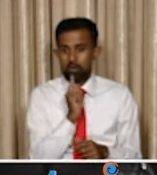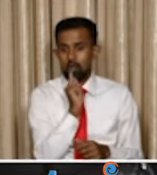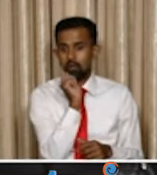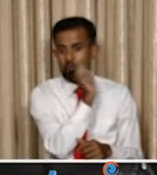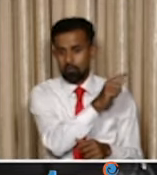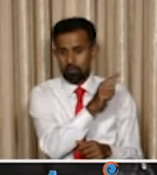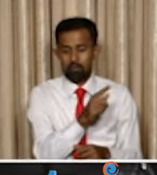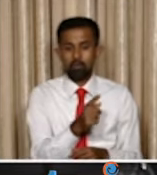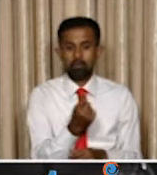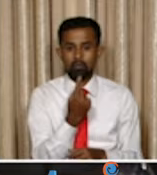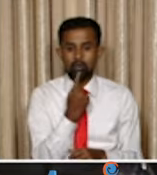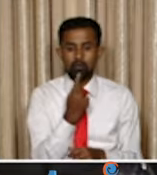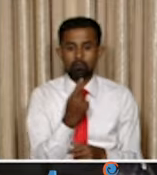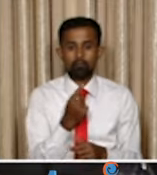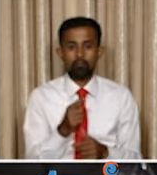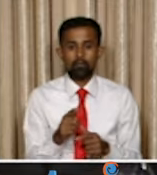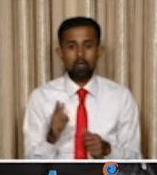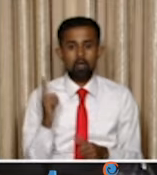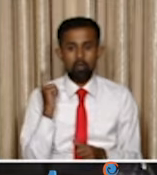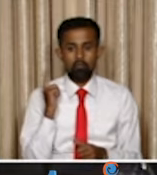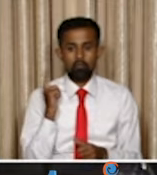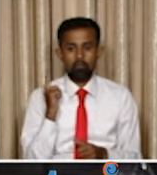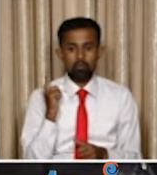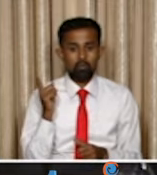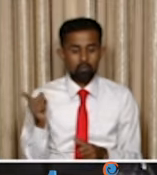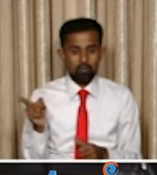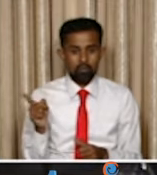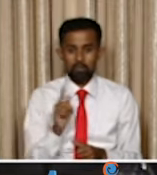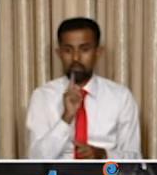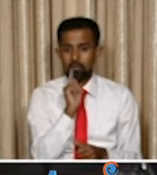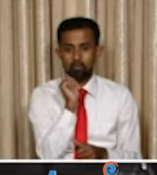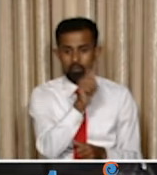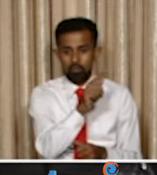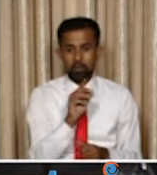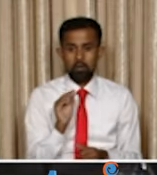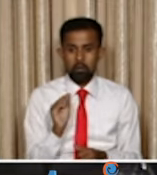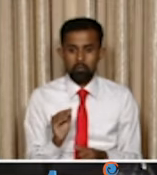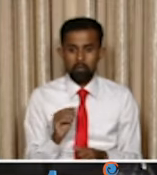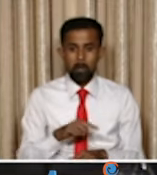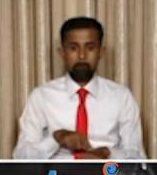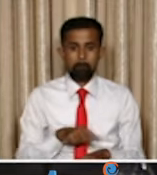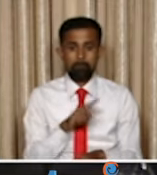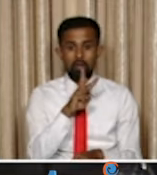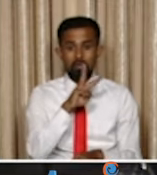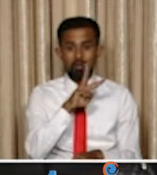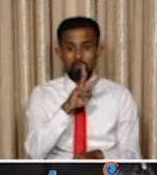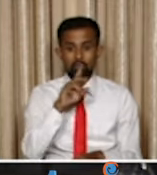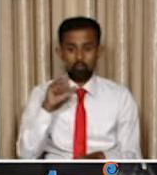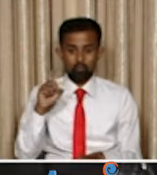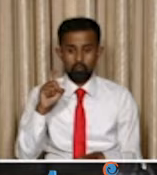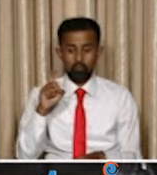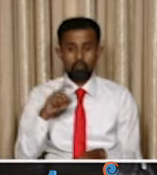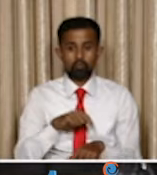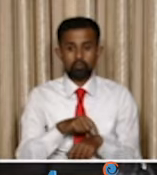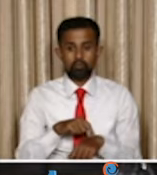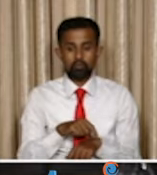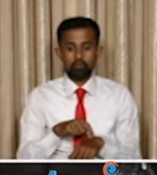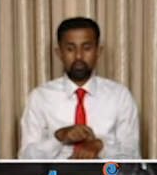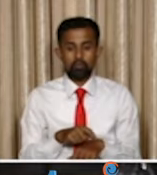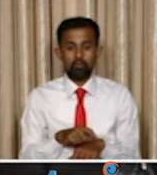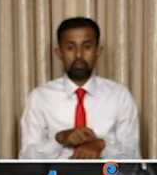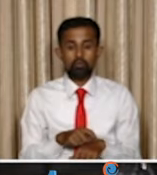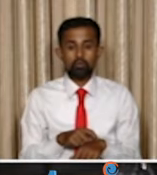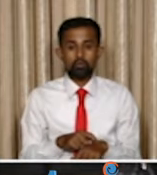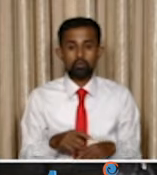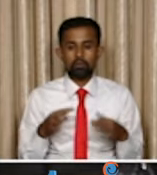இராணுவ தரப்புகளுக்கு அறிவித்திருப்பதாகவும் கூறியிருந்தார். ஆனால் 3.5 மணி நேரம் கடந்து இதுவரைக்கும் அந்த அவர்கள் விடுவிக்கப்படவில்லை. அவர்கள்